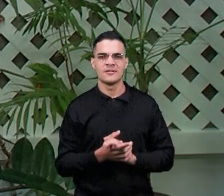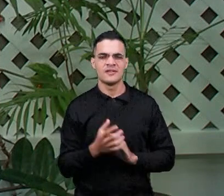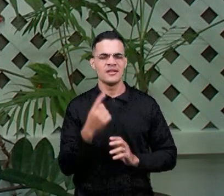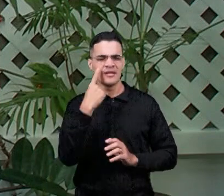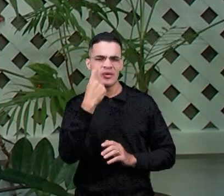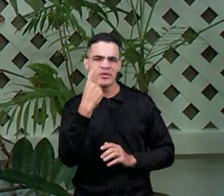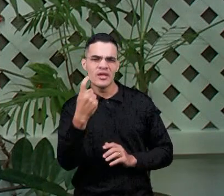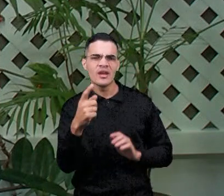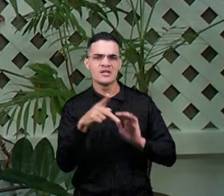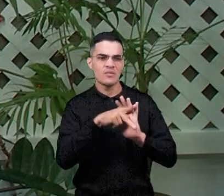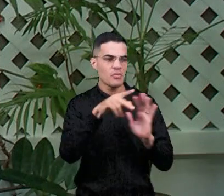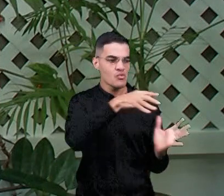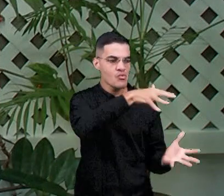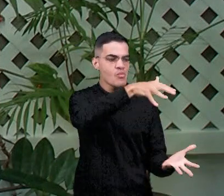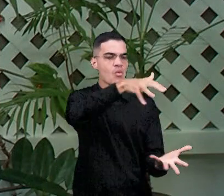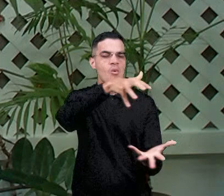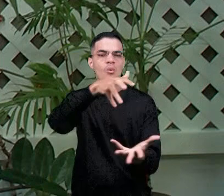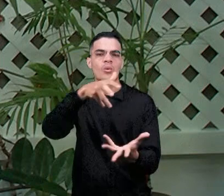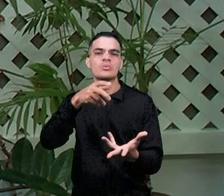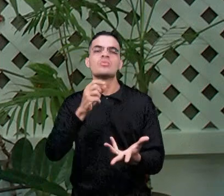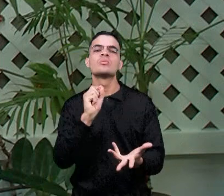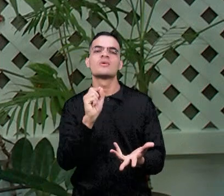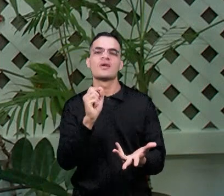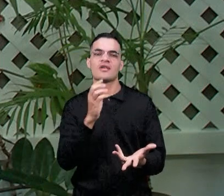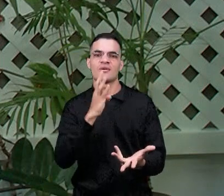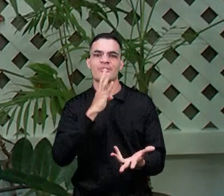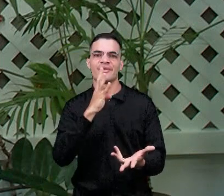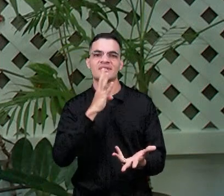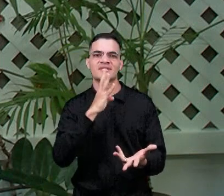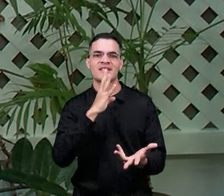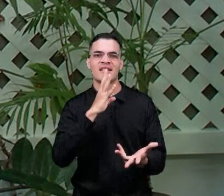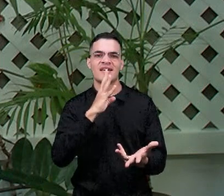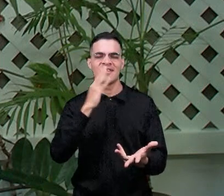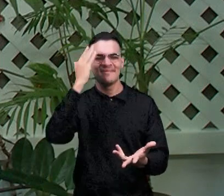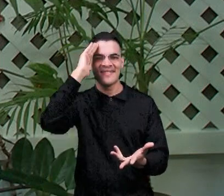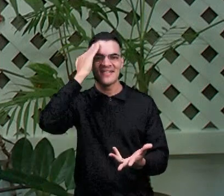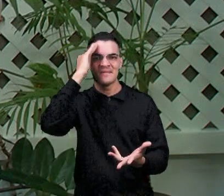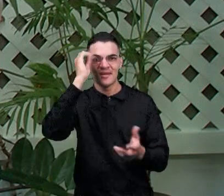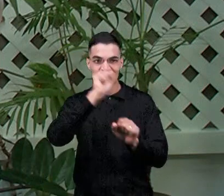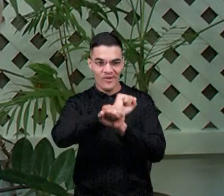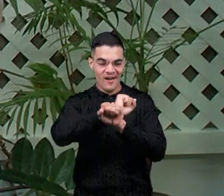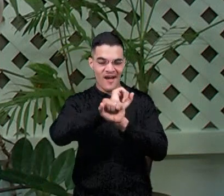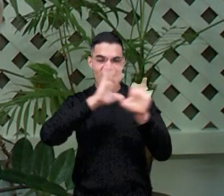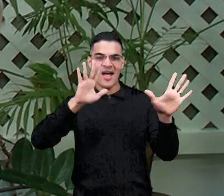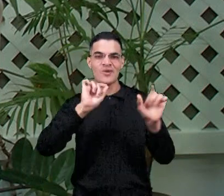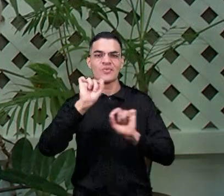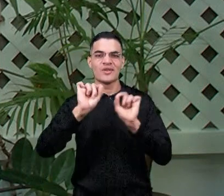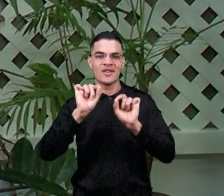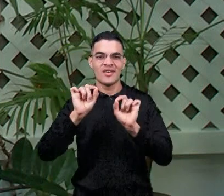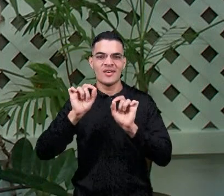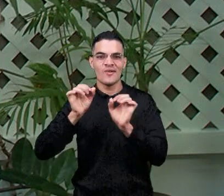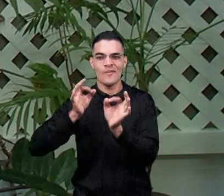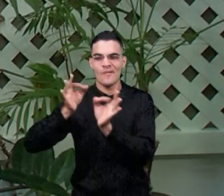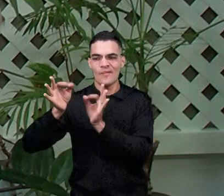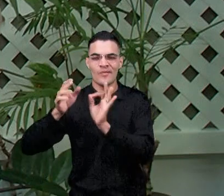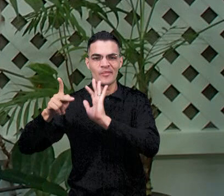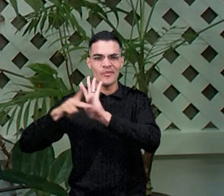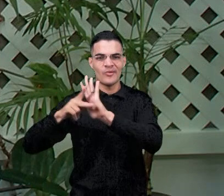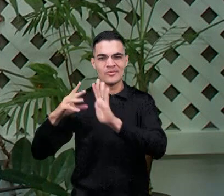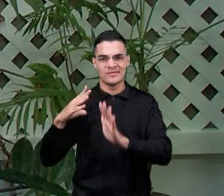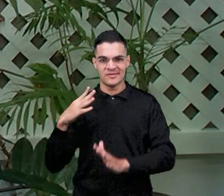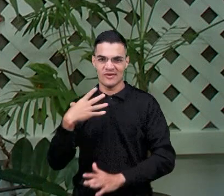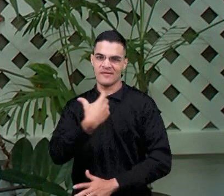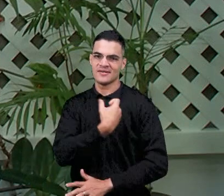monde entier à connaître avec plus de clarté le projet de salut qui est dans la parole de